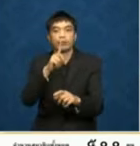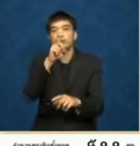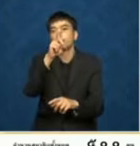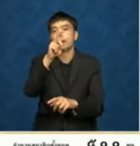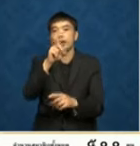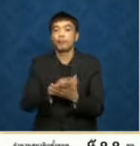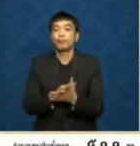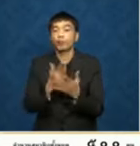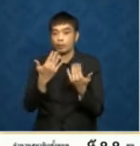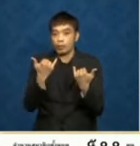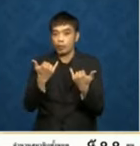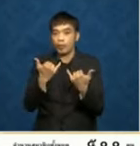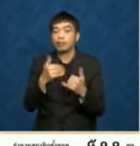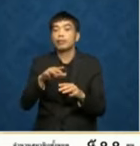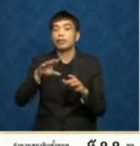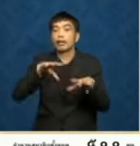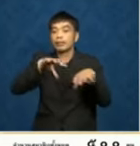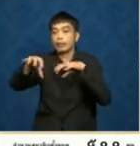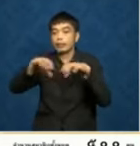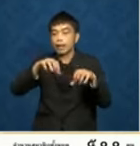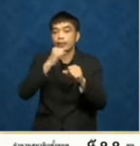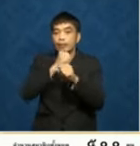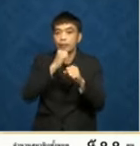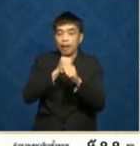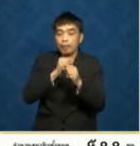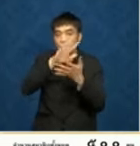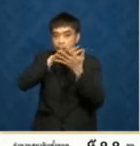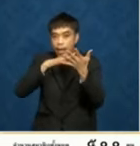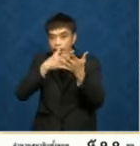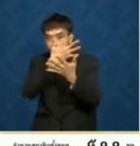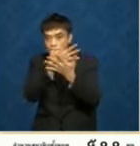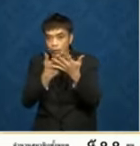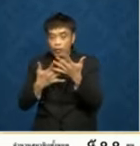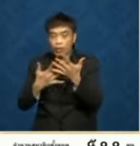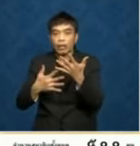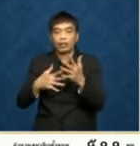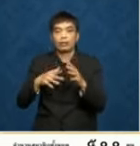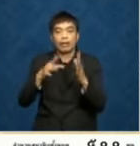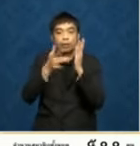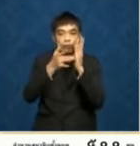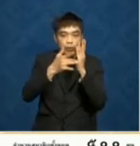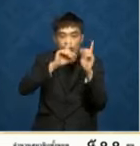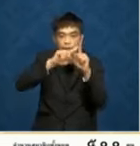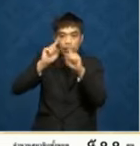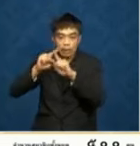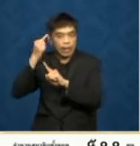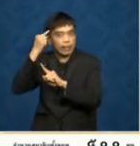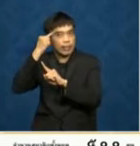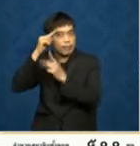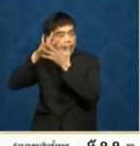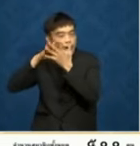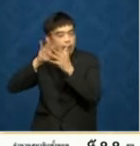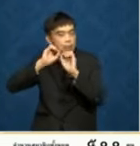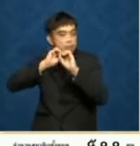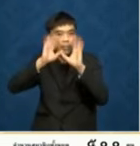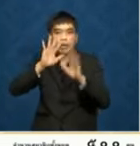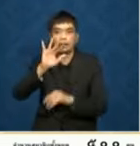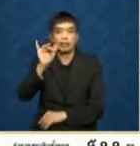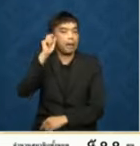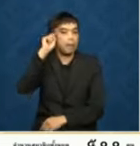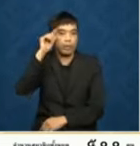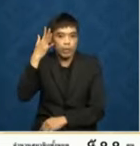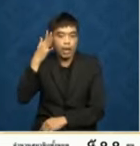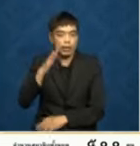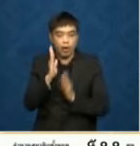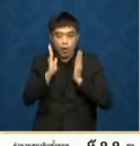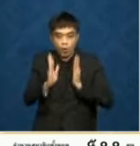ดดจิตัของราธบัชุดนี้ครับคอขาดการวางแผน ไม่มีความเข้าใจไม่มี grid,การวางยธศาทให้ชัดคนสั่ง